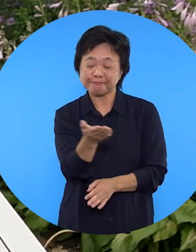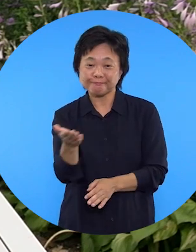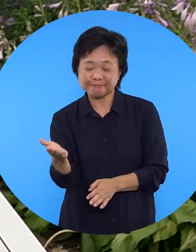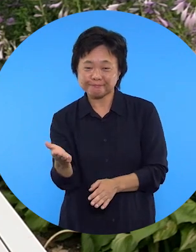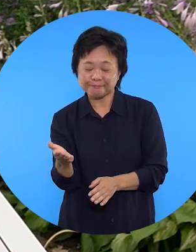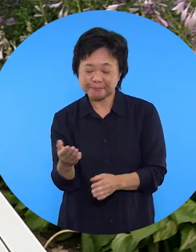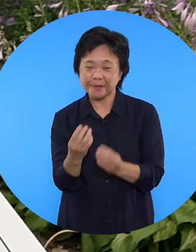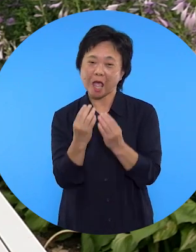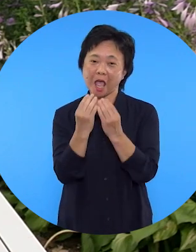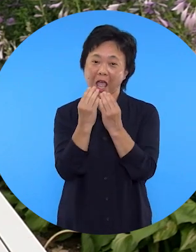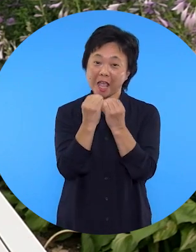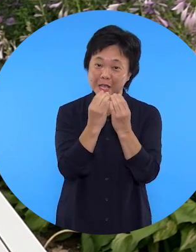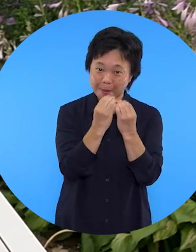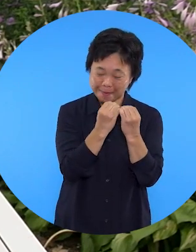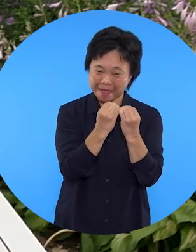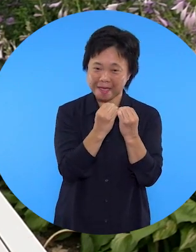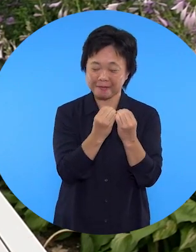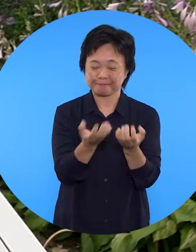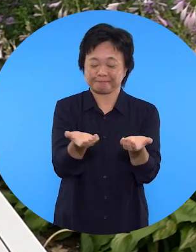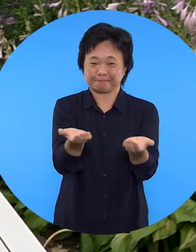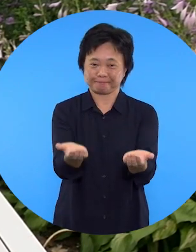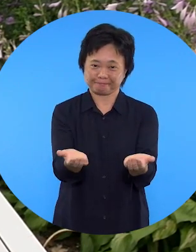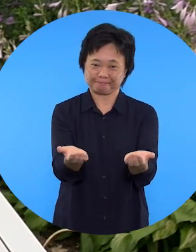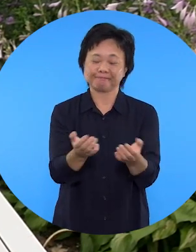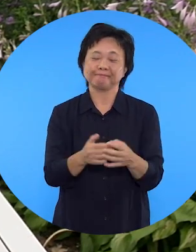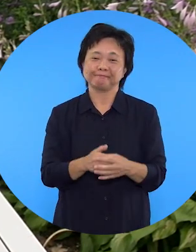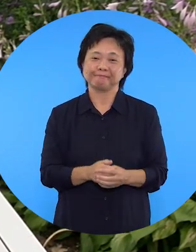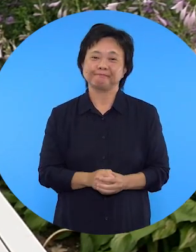所詮揺れたばかりの枝豆